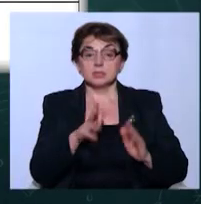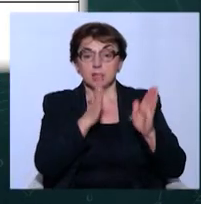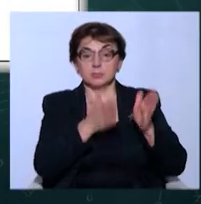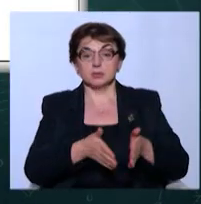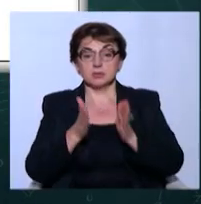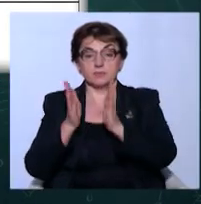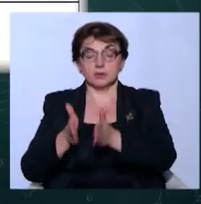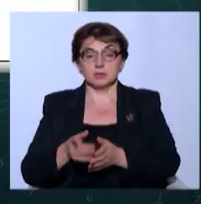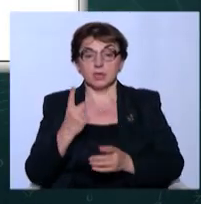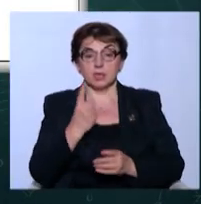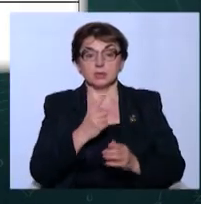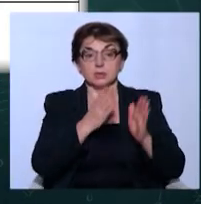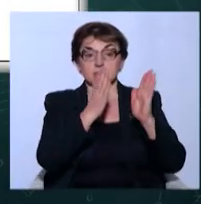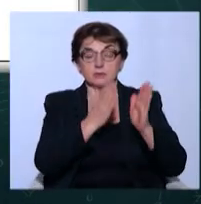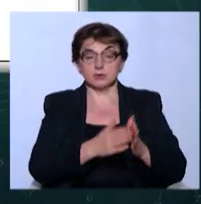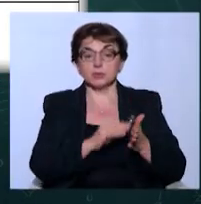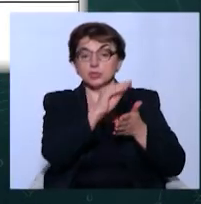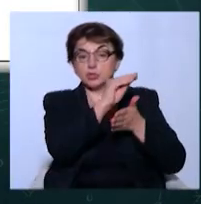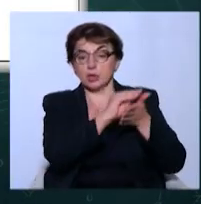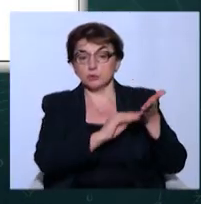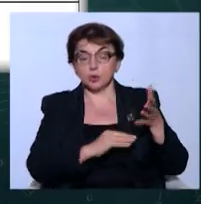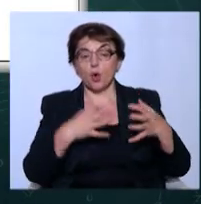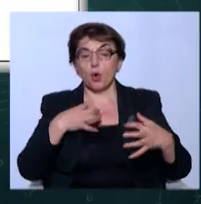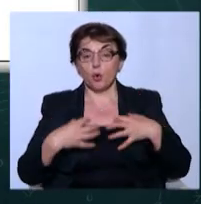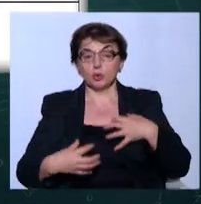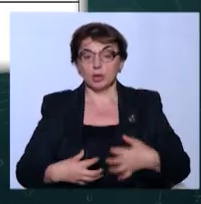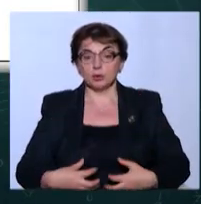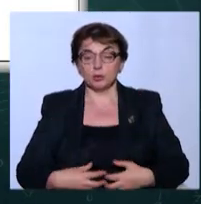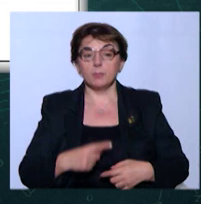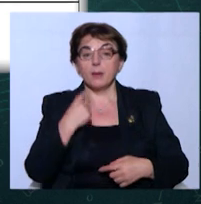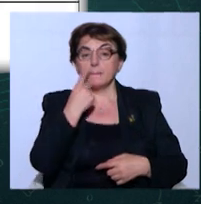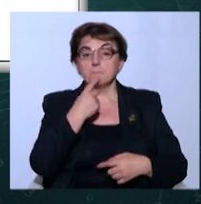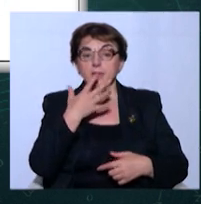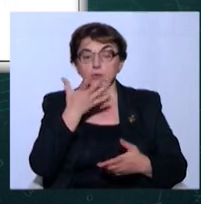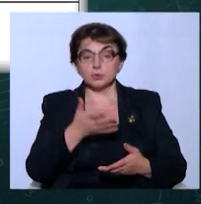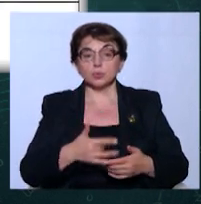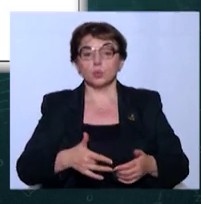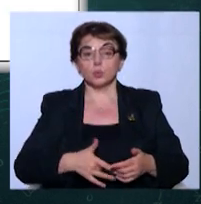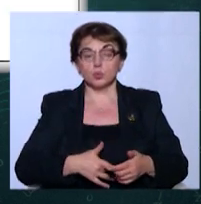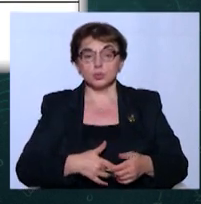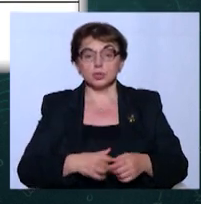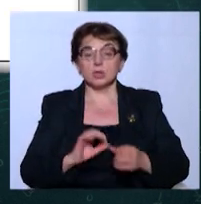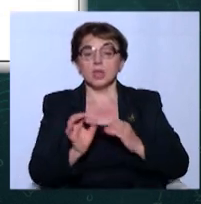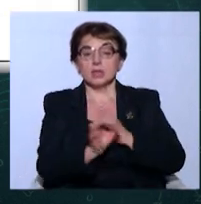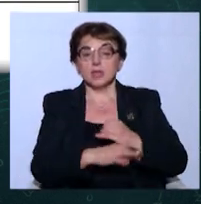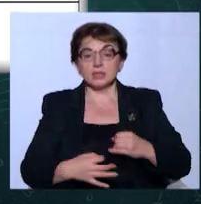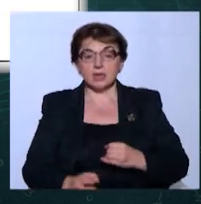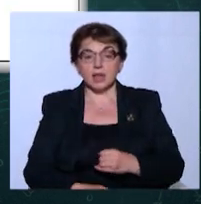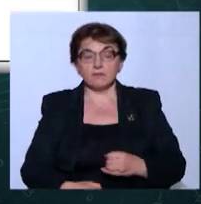ცხრილში. ერთ-ერთ სვეტში არის ჩამოწერილი ორგანოები, პირიზღრუ, კუჭი,